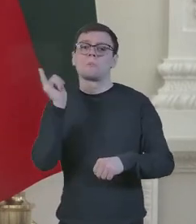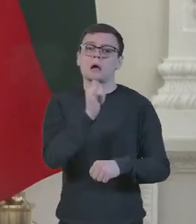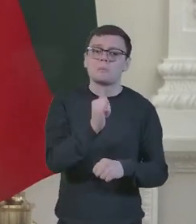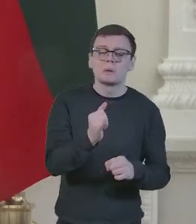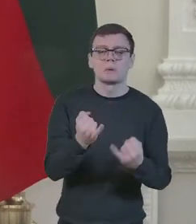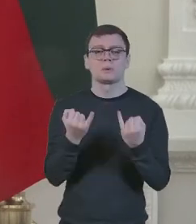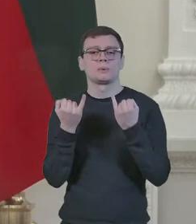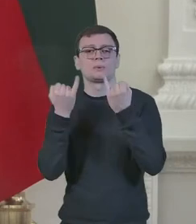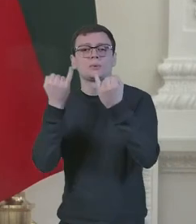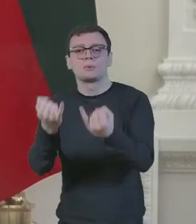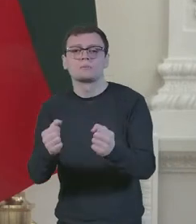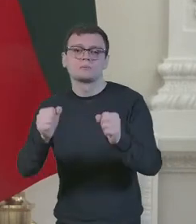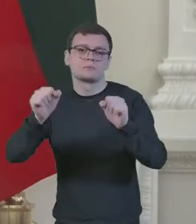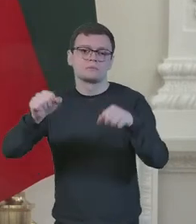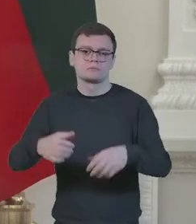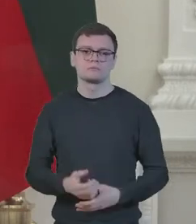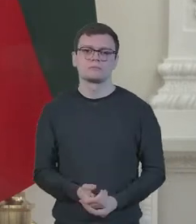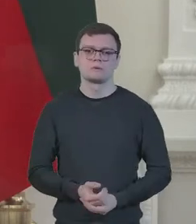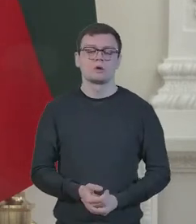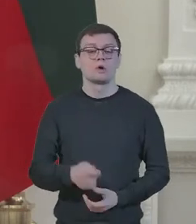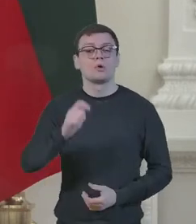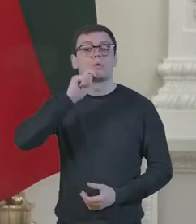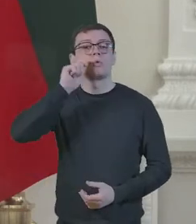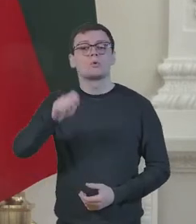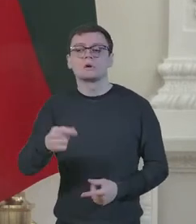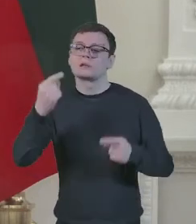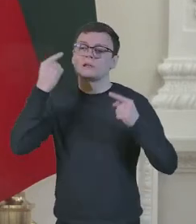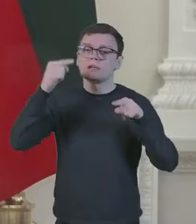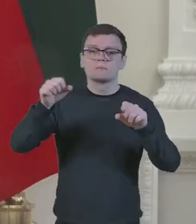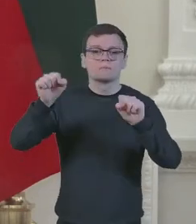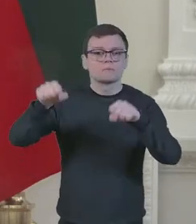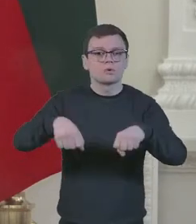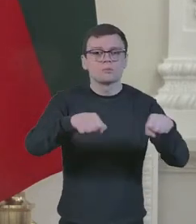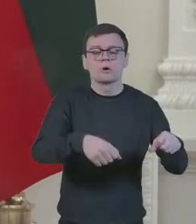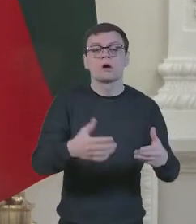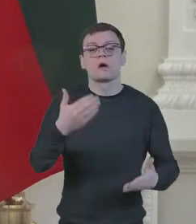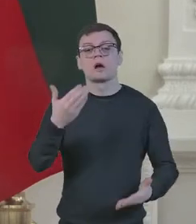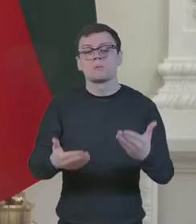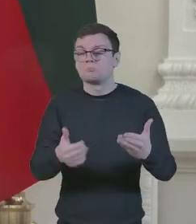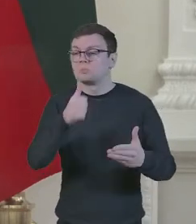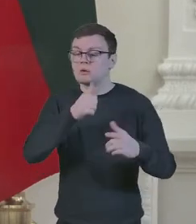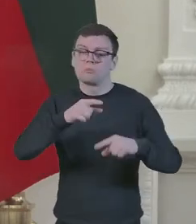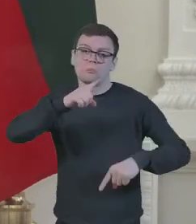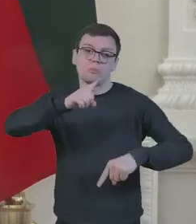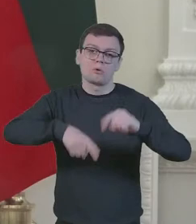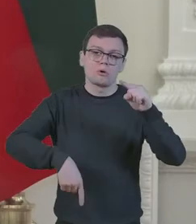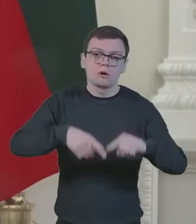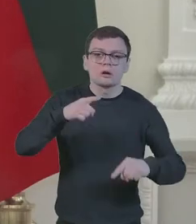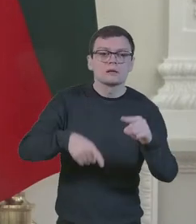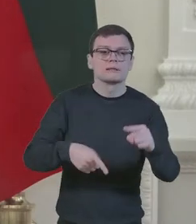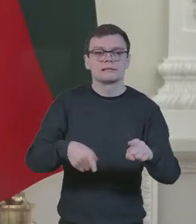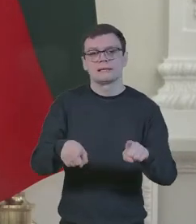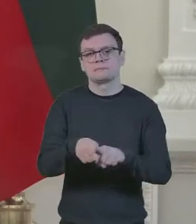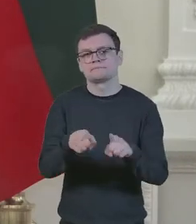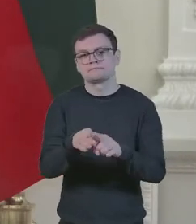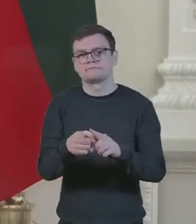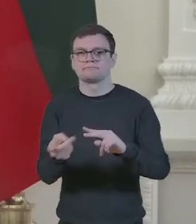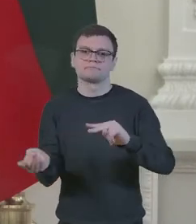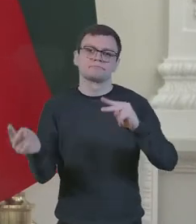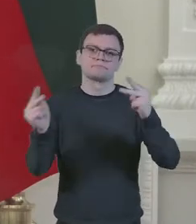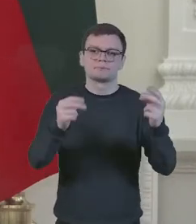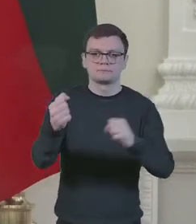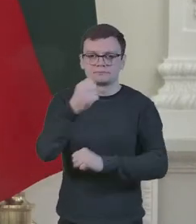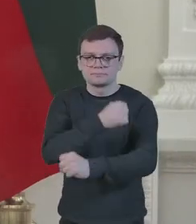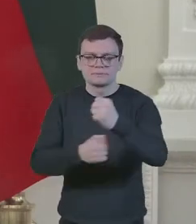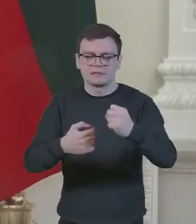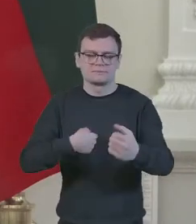suteikti perspektyvą Ukrainai kitais būdais arba tam tikrais politiniais substitutais,